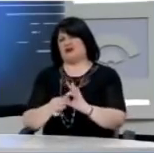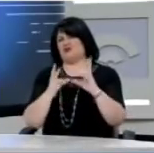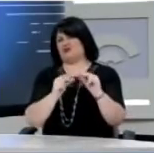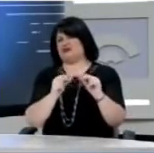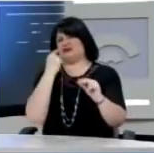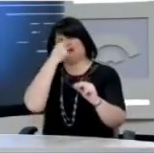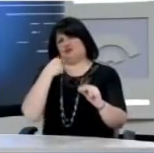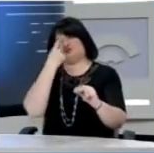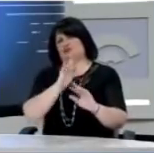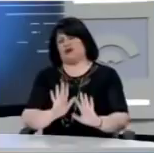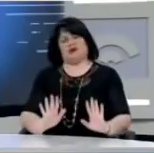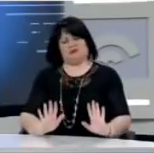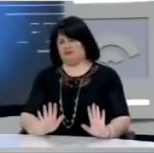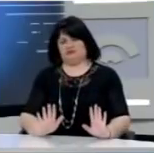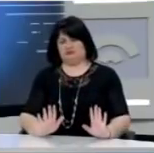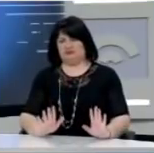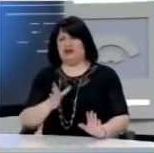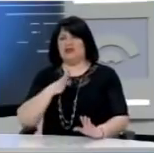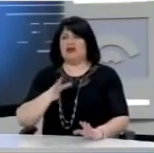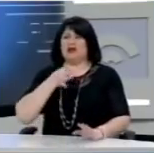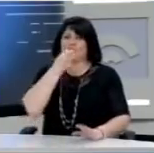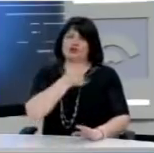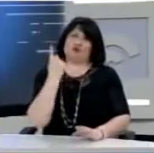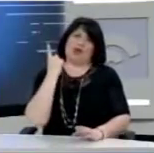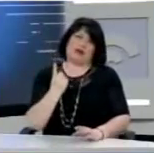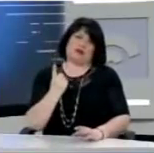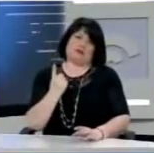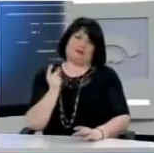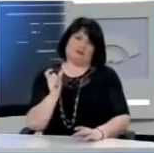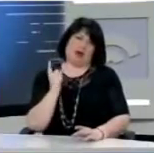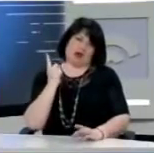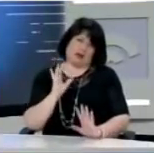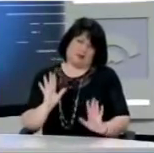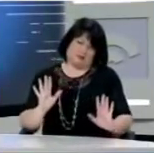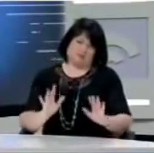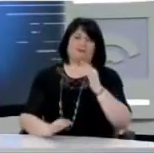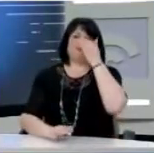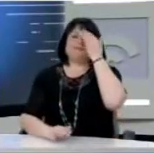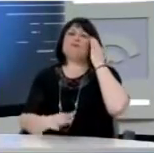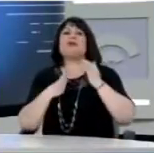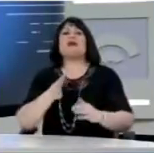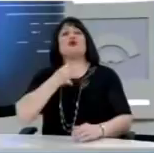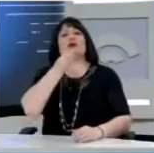σε αυτά. Θέλω να σας πω ένα πράγμα. Θέλω να σας πω